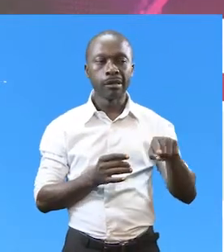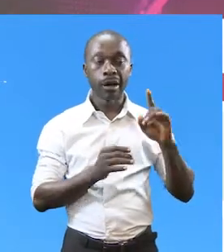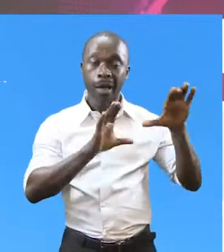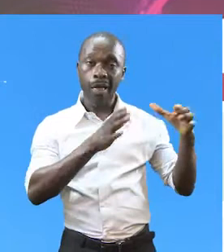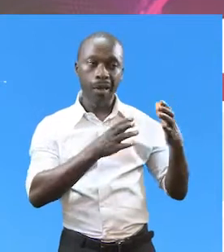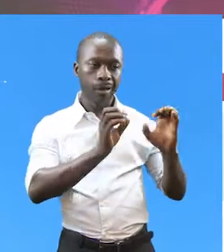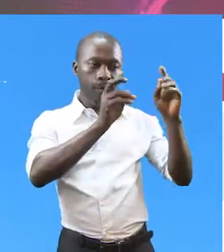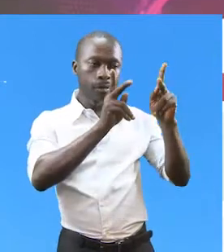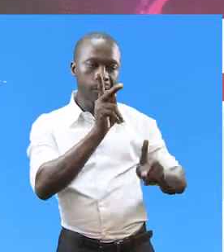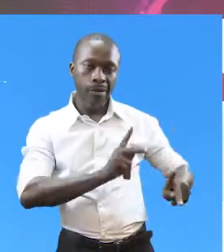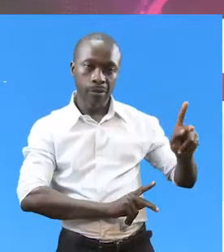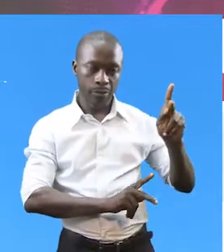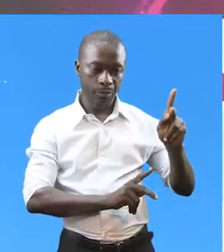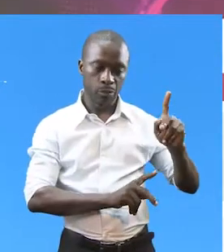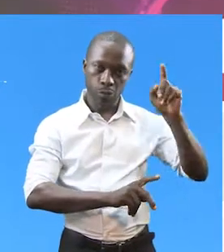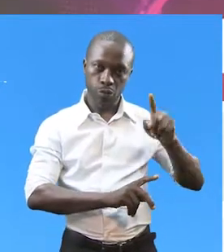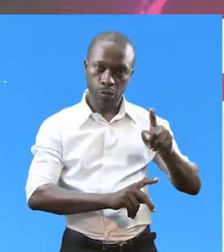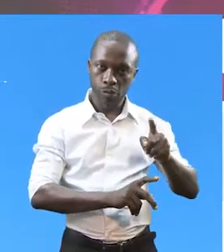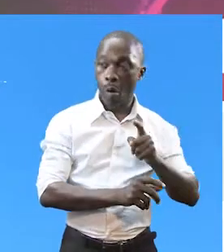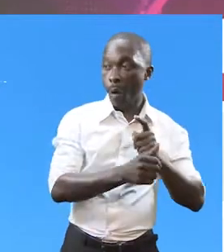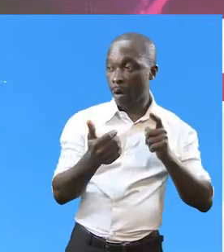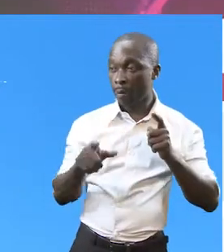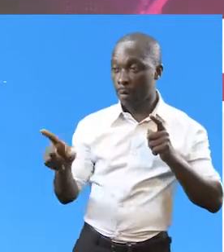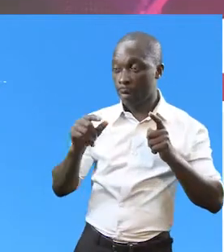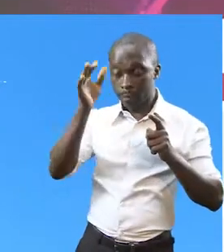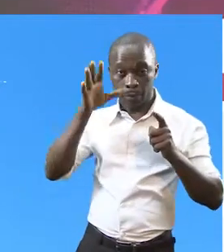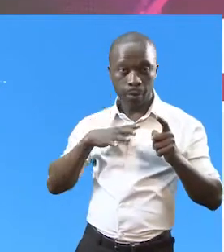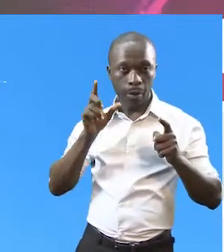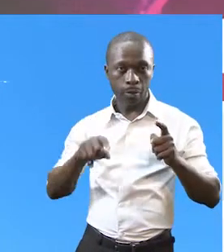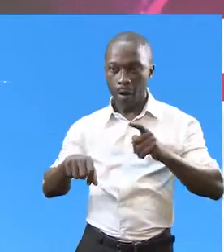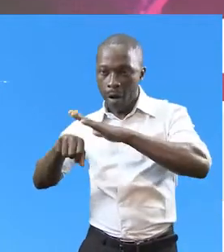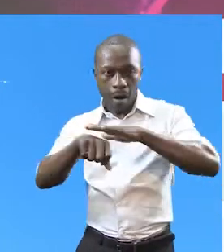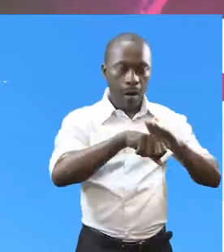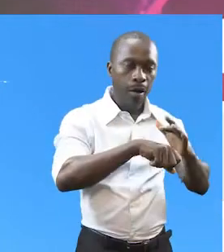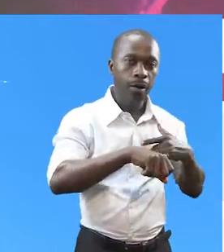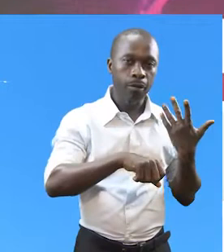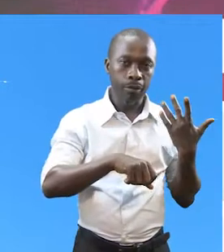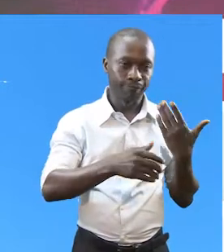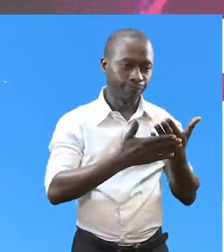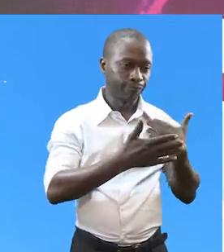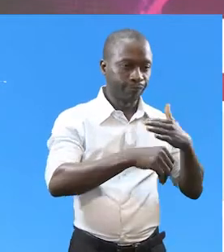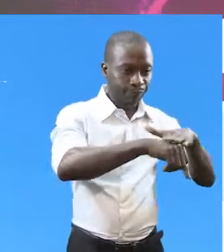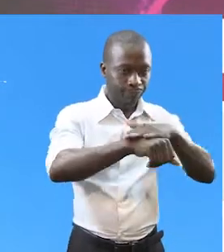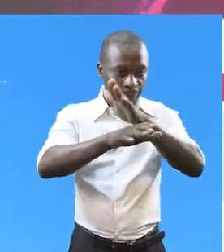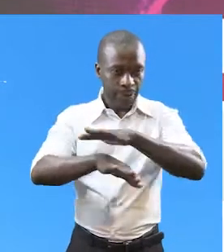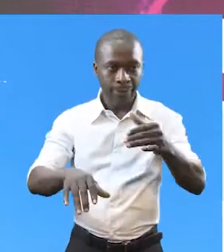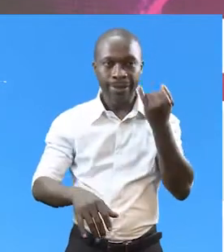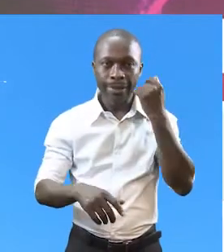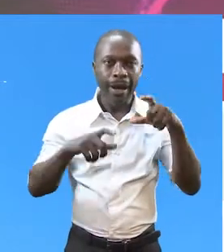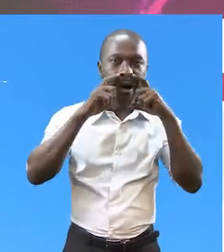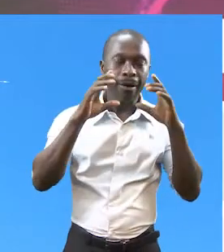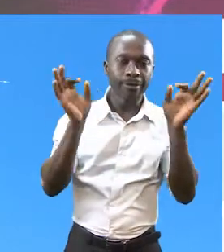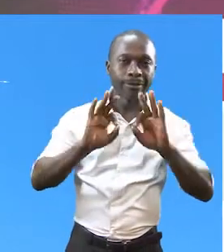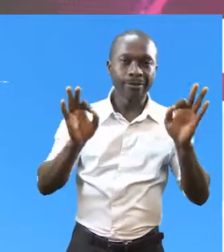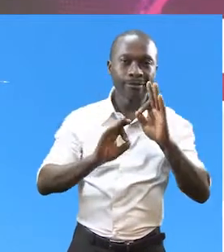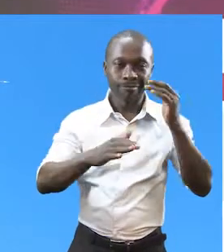d'élèves que seuls les élèves portant un masque auront accès aux enceintes des écoles. Compte tenu de la promiscuité